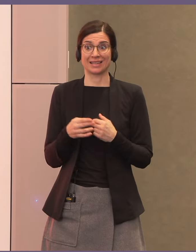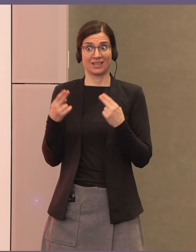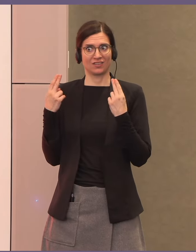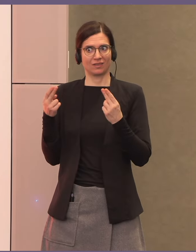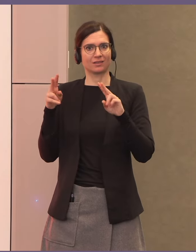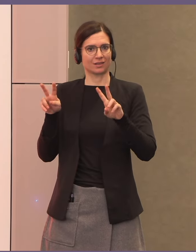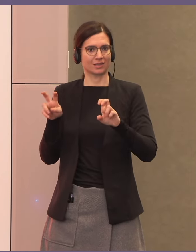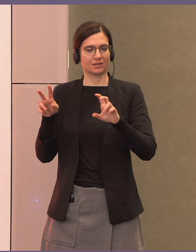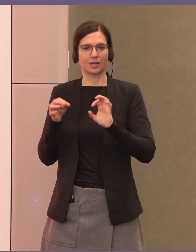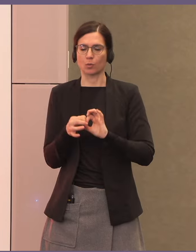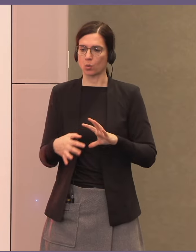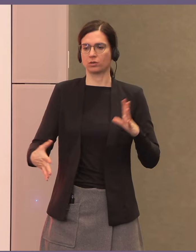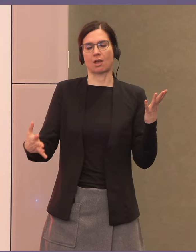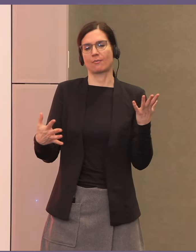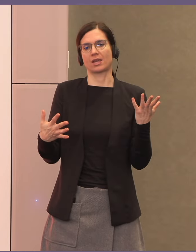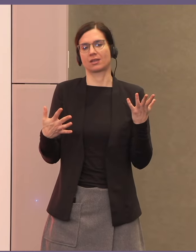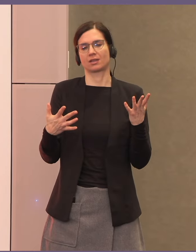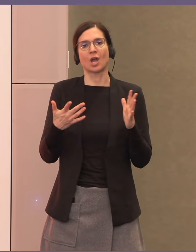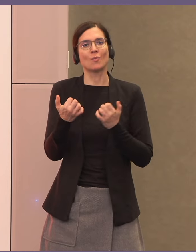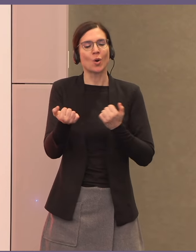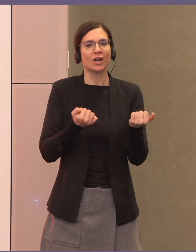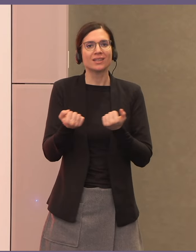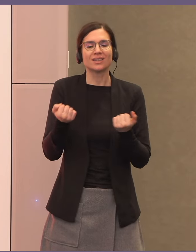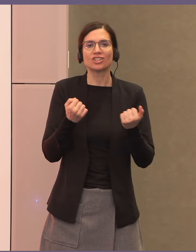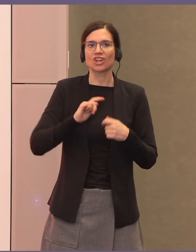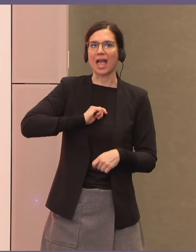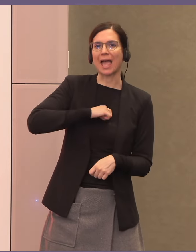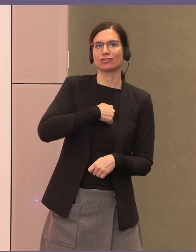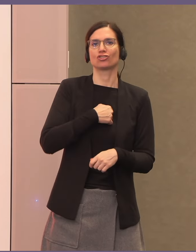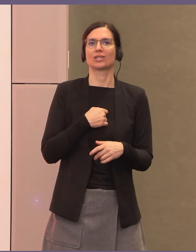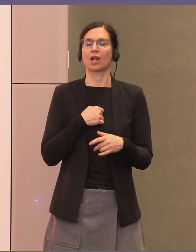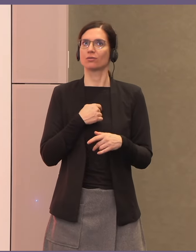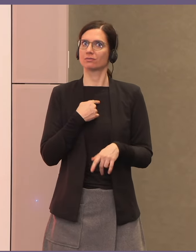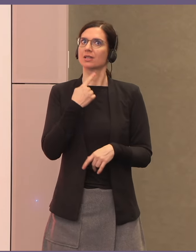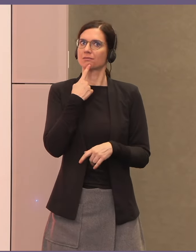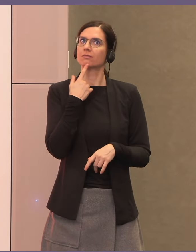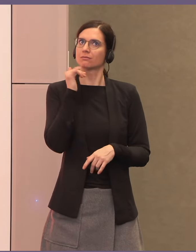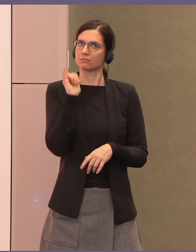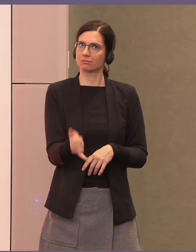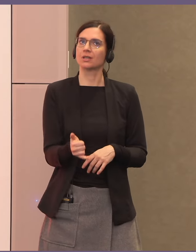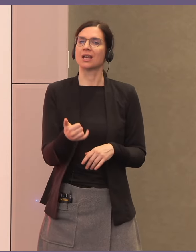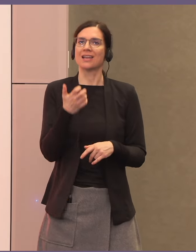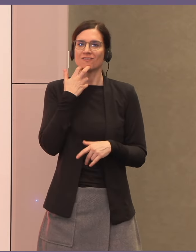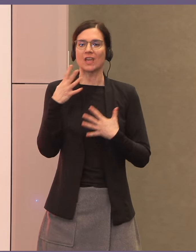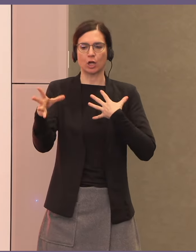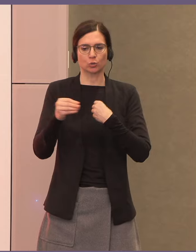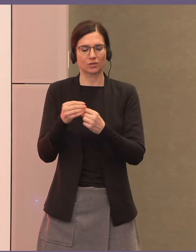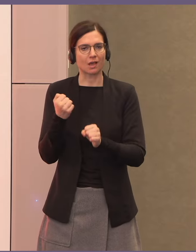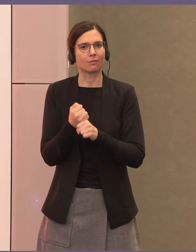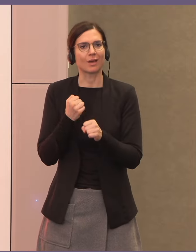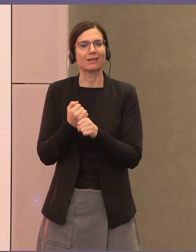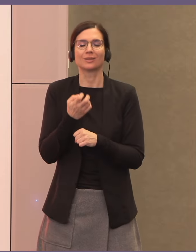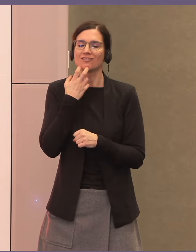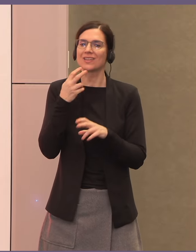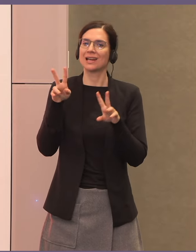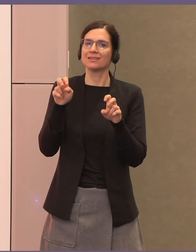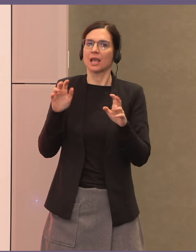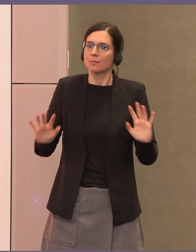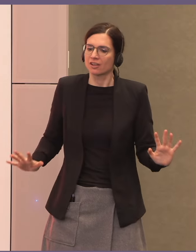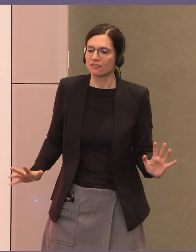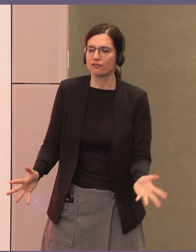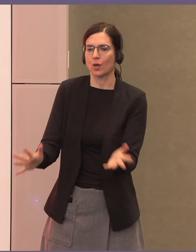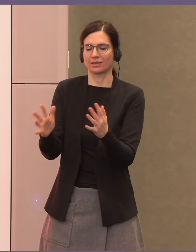man auch unabhängig von den politischen Einstellungen gesagt hat, man möchte zusammenarbeiten und dieses Thema voranstellen.